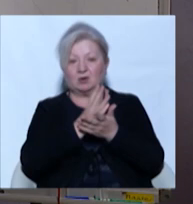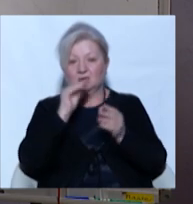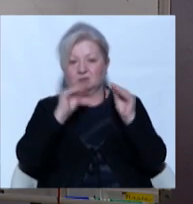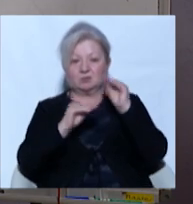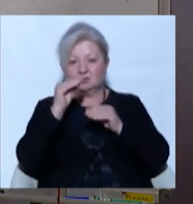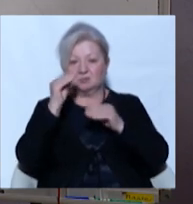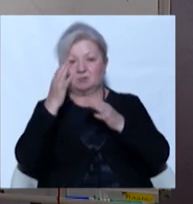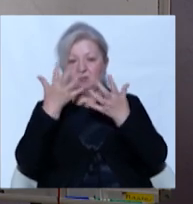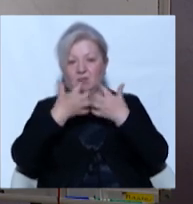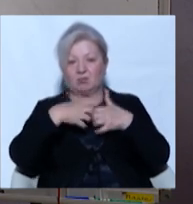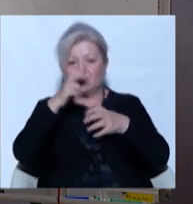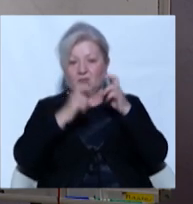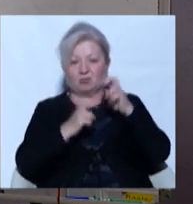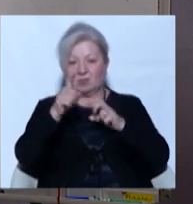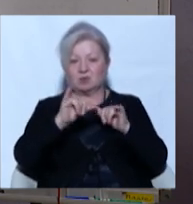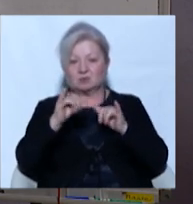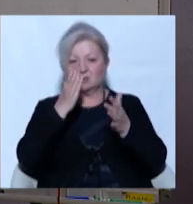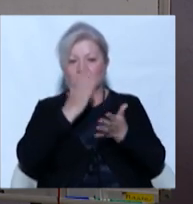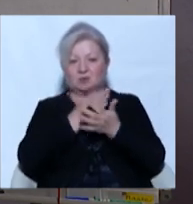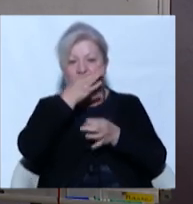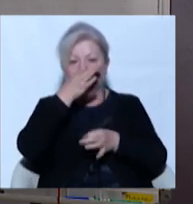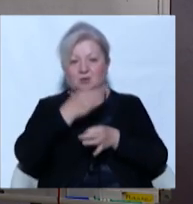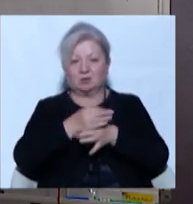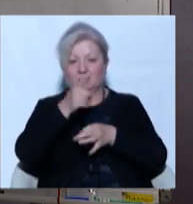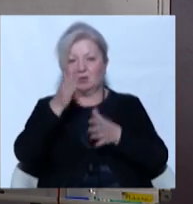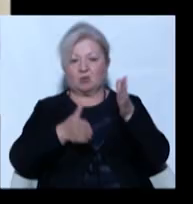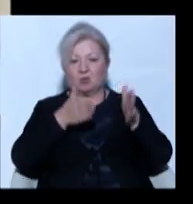მეურნეობა, სადაც რობოტს აქვს დაკისრებული